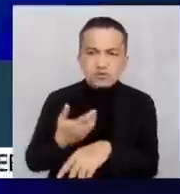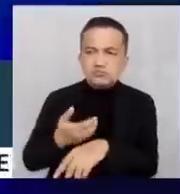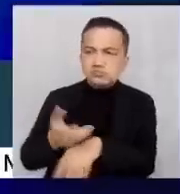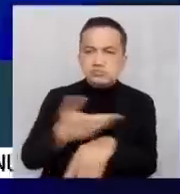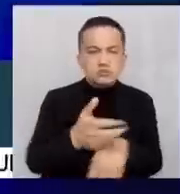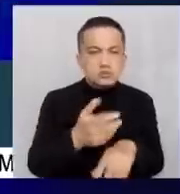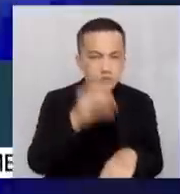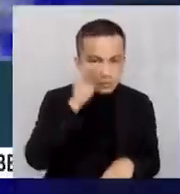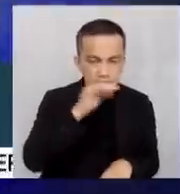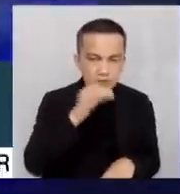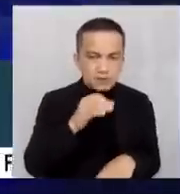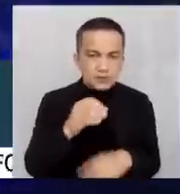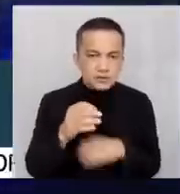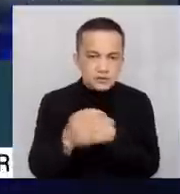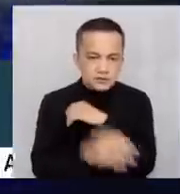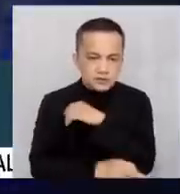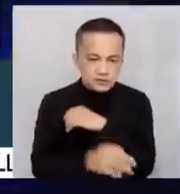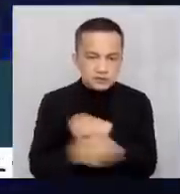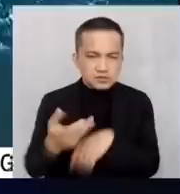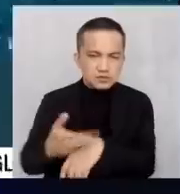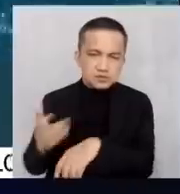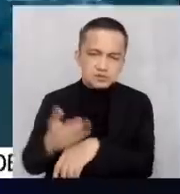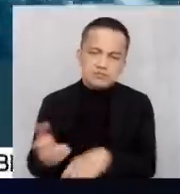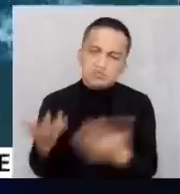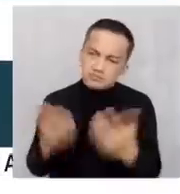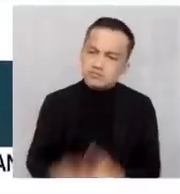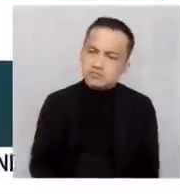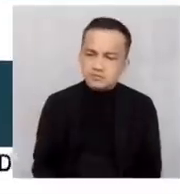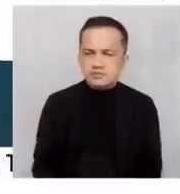mga foreigner. So, yung ganun. Congresswoman,